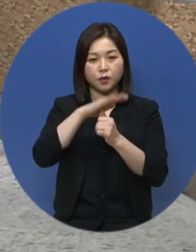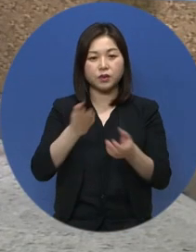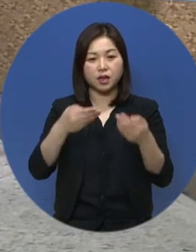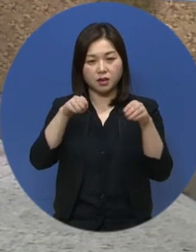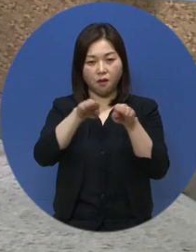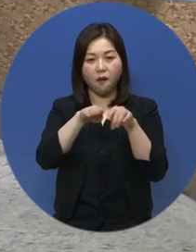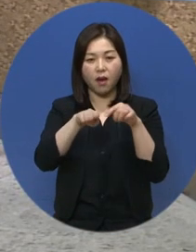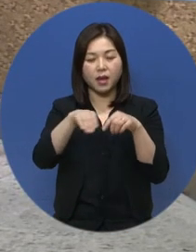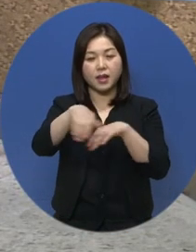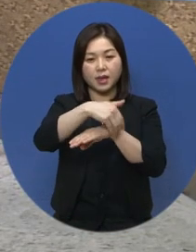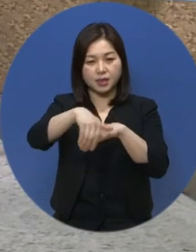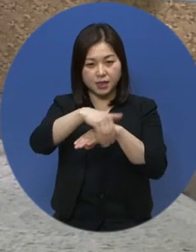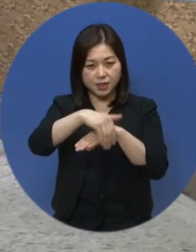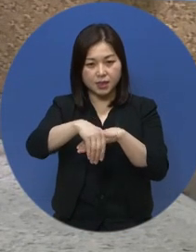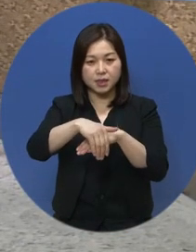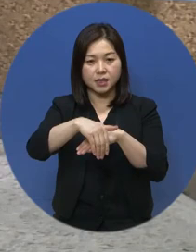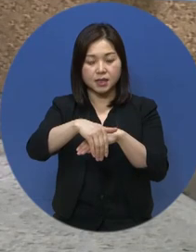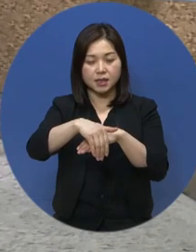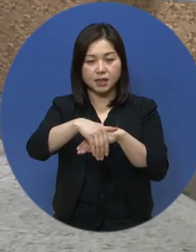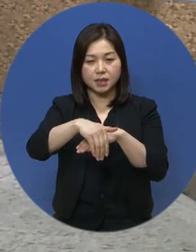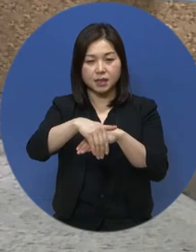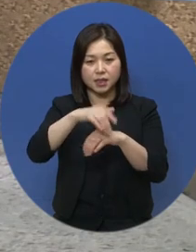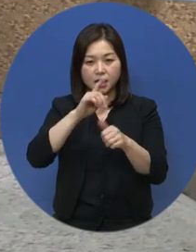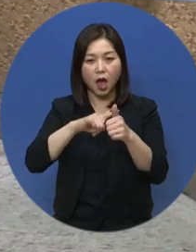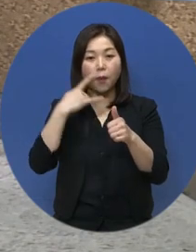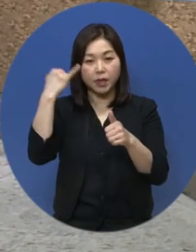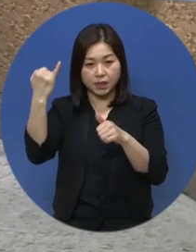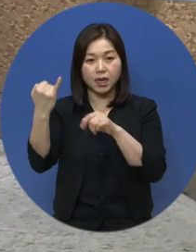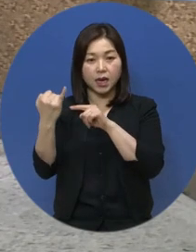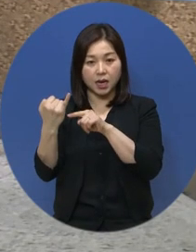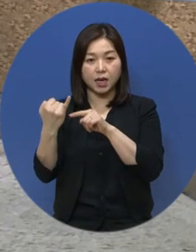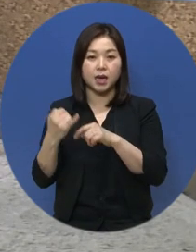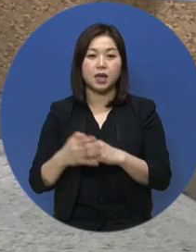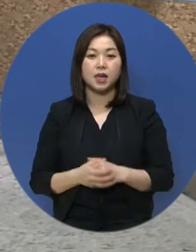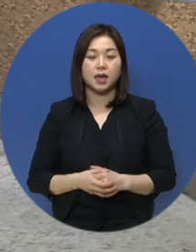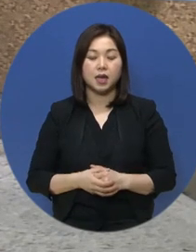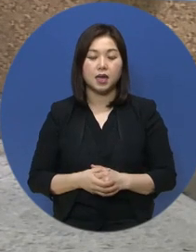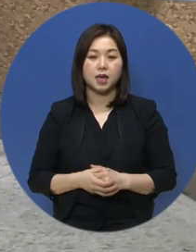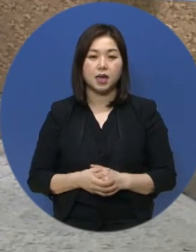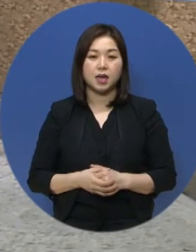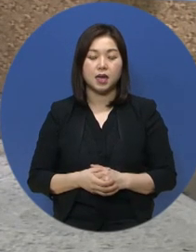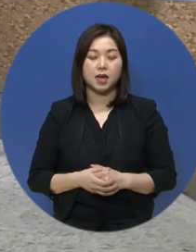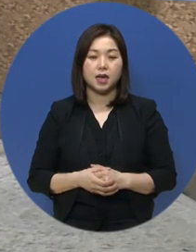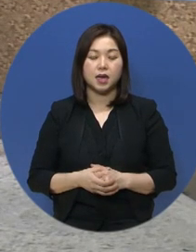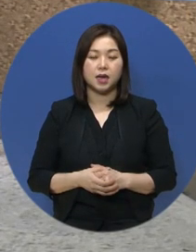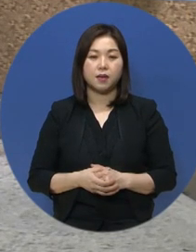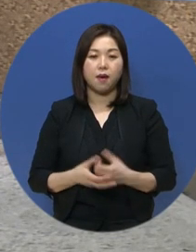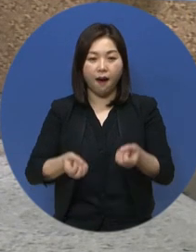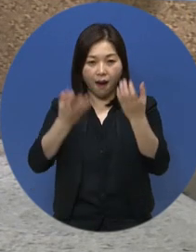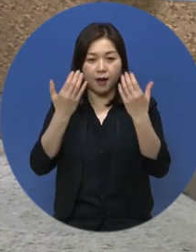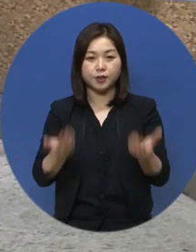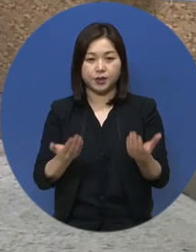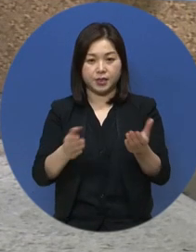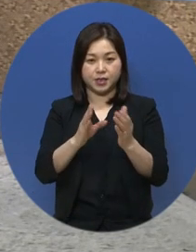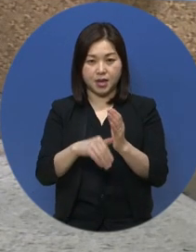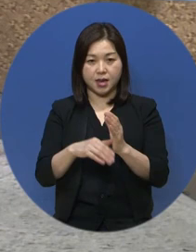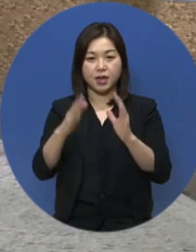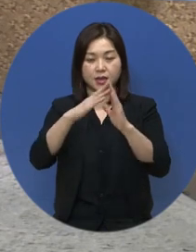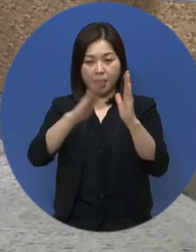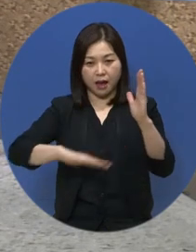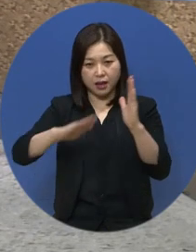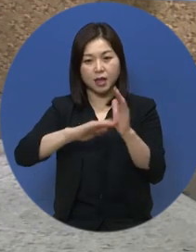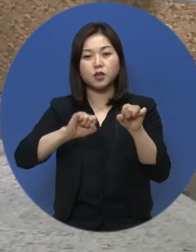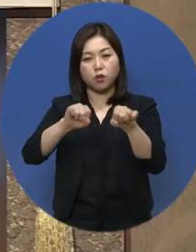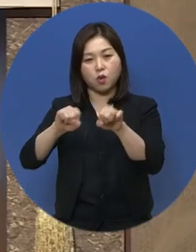지역아동센터에 다니는 아이의 한 어머니가 오랜만에 연휴를 맞이해서 집안의 대청소를 시작을